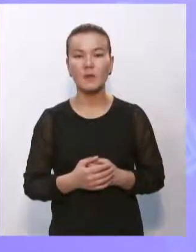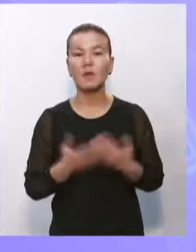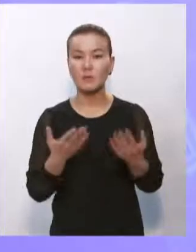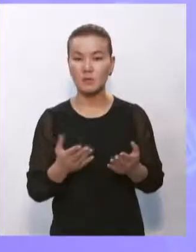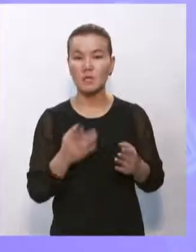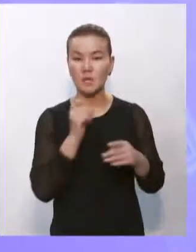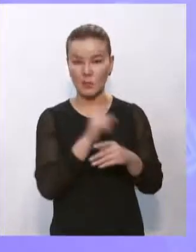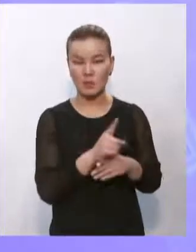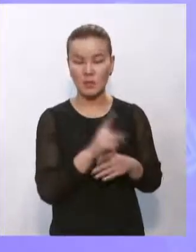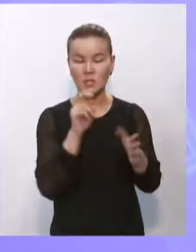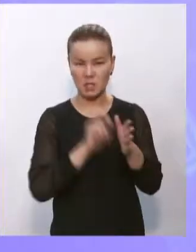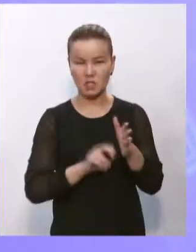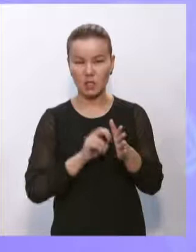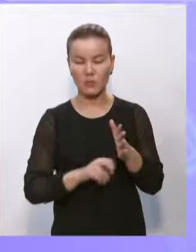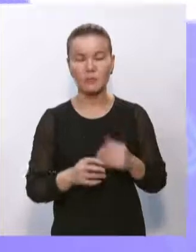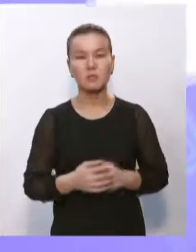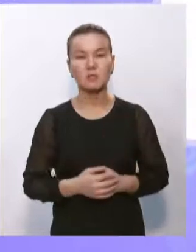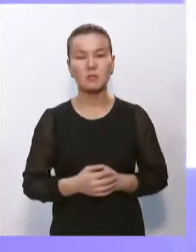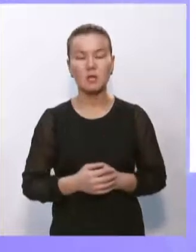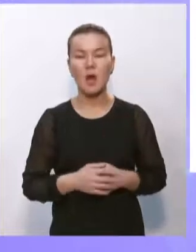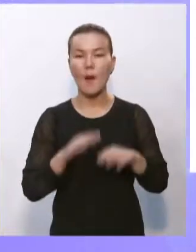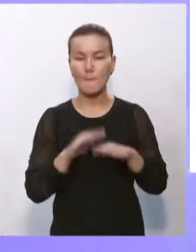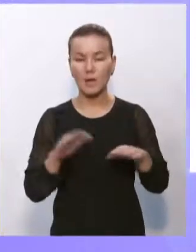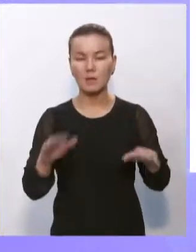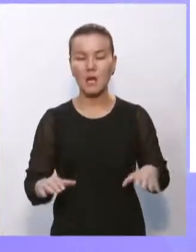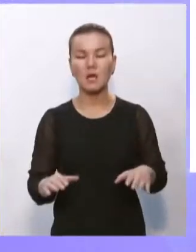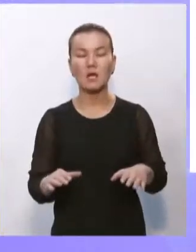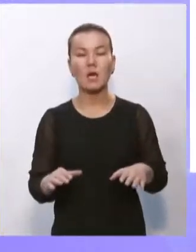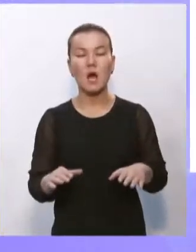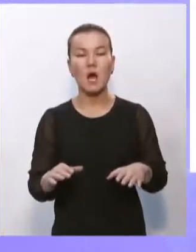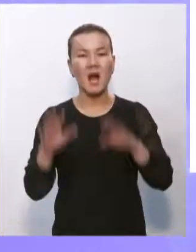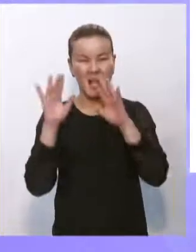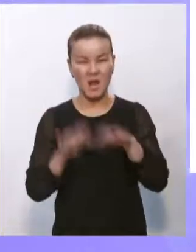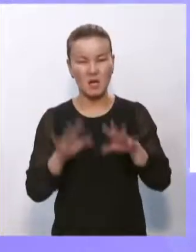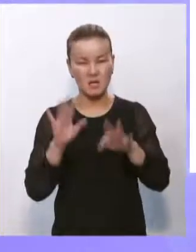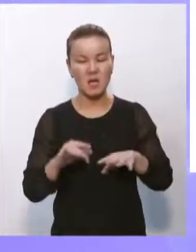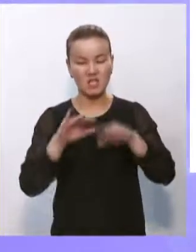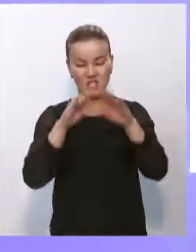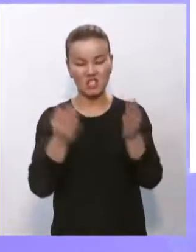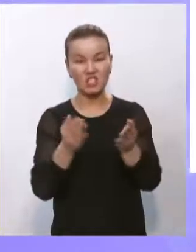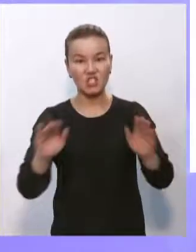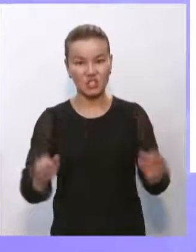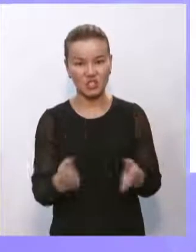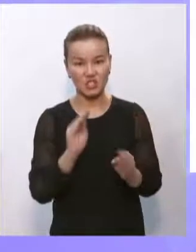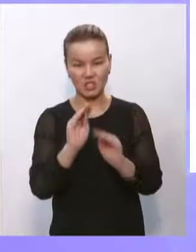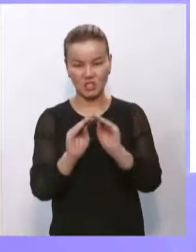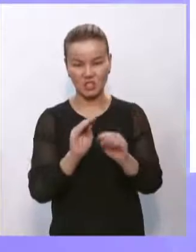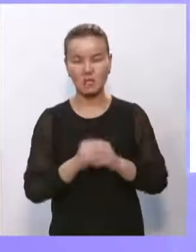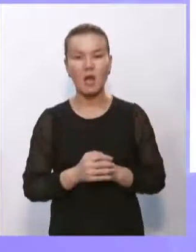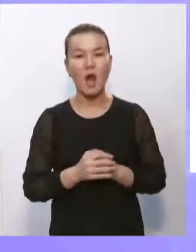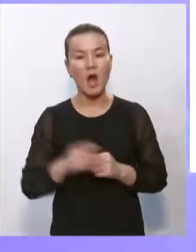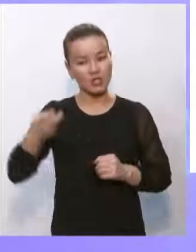Эмесе тапшырманы текшергиле. Балдар кардан киши жасашат, чана тебишет.